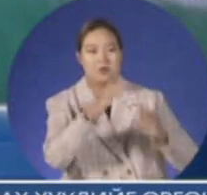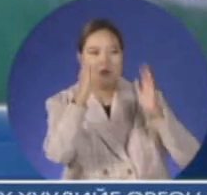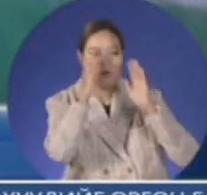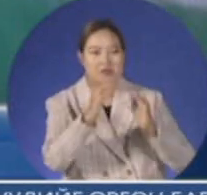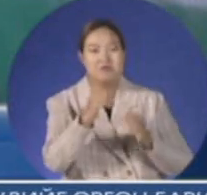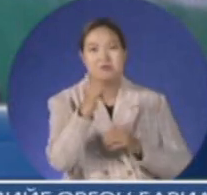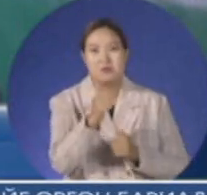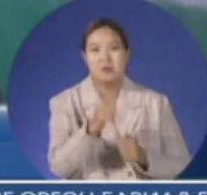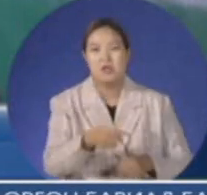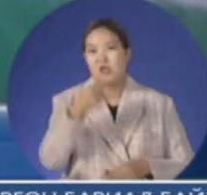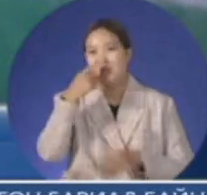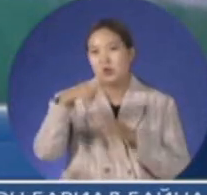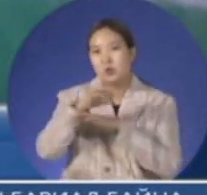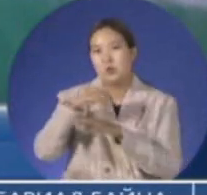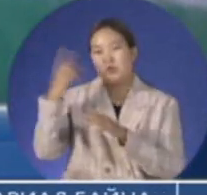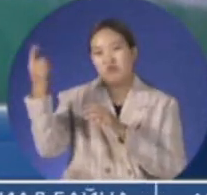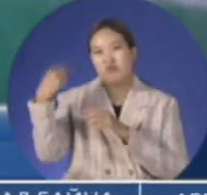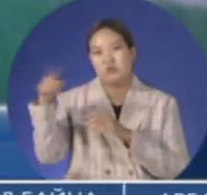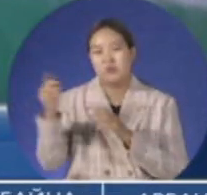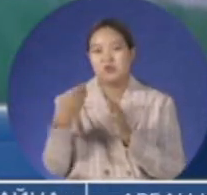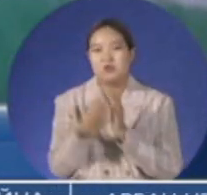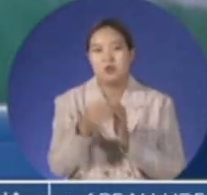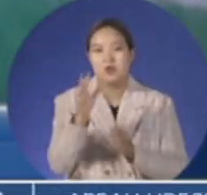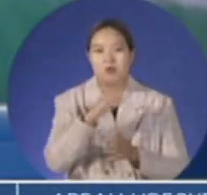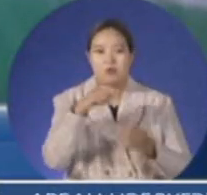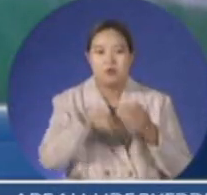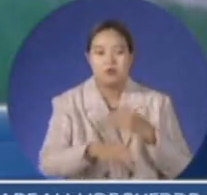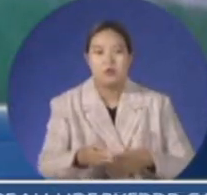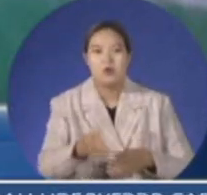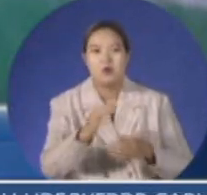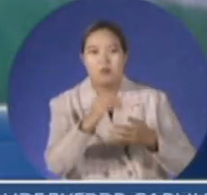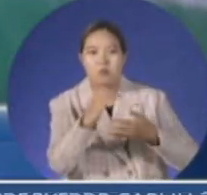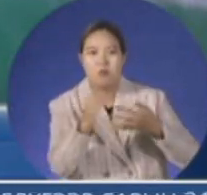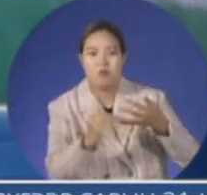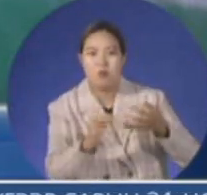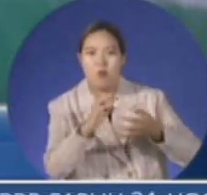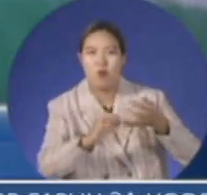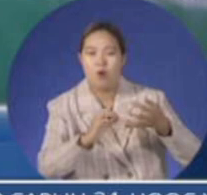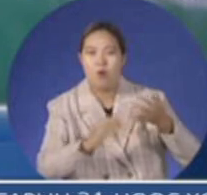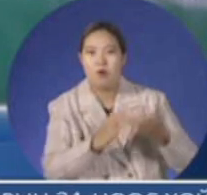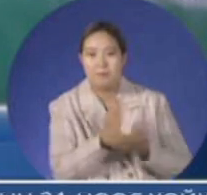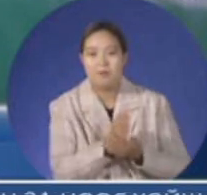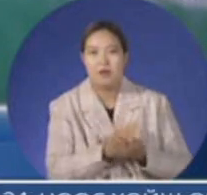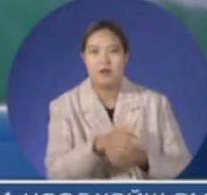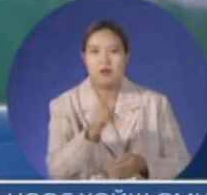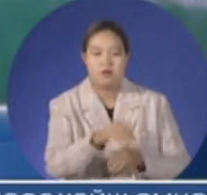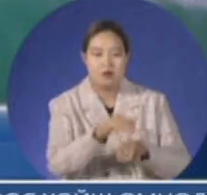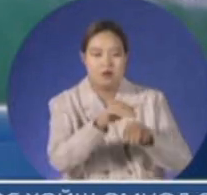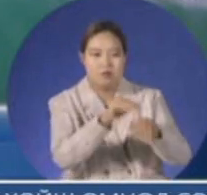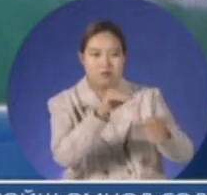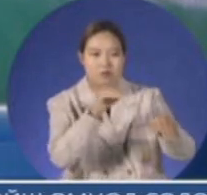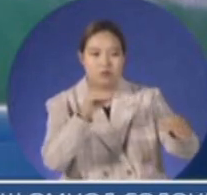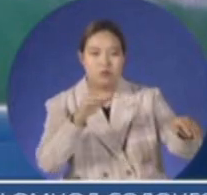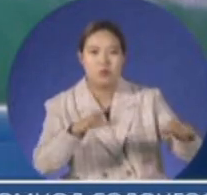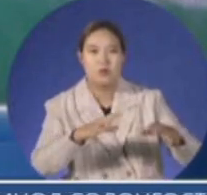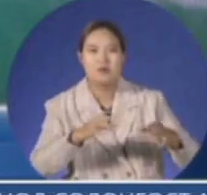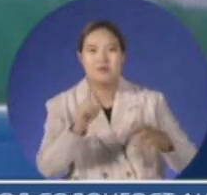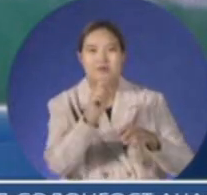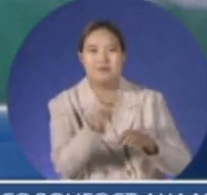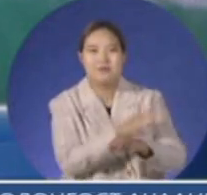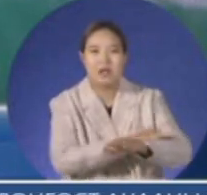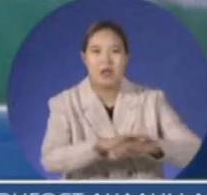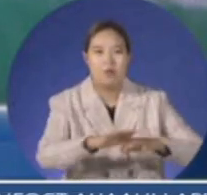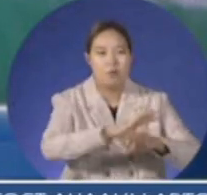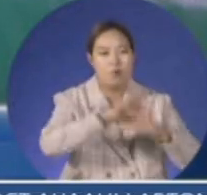Хятадууд бол жишээлбэл тийм биш үе үе шаттай хуваасан байна. Тухайлх юм бол одоо эхлээд замынхаа дэд үтсийн томоохон хэмжээний одоо ажлыг